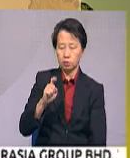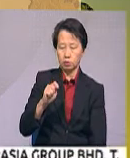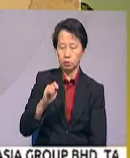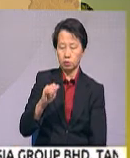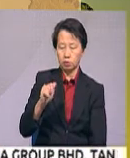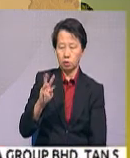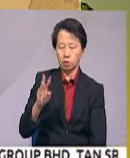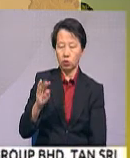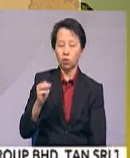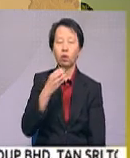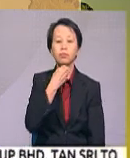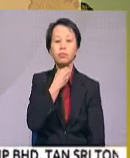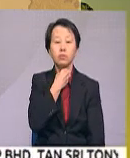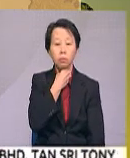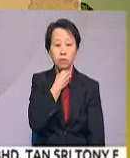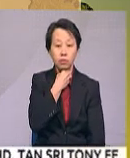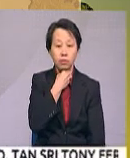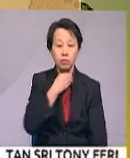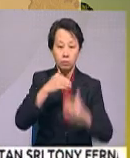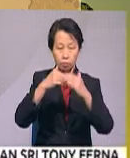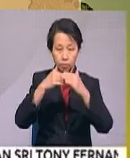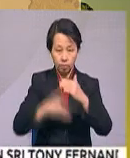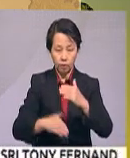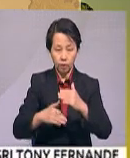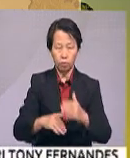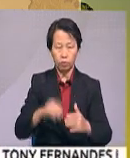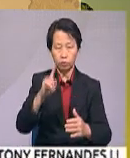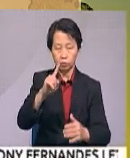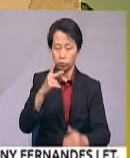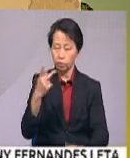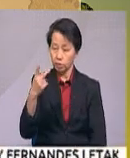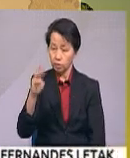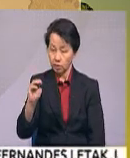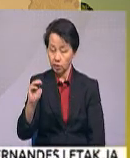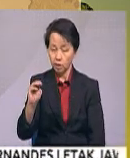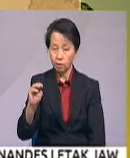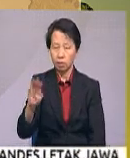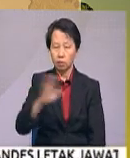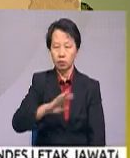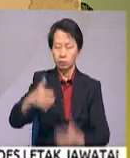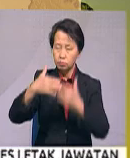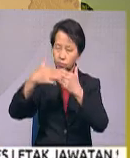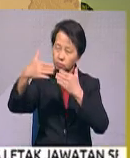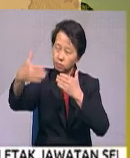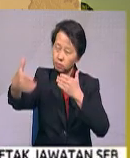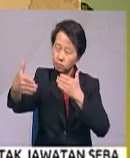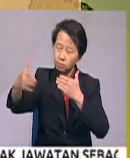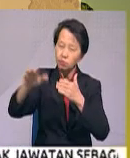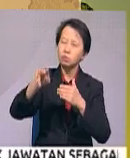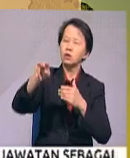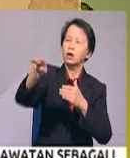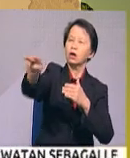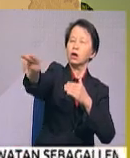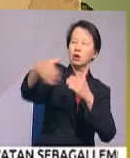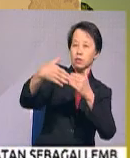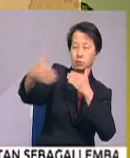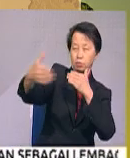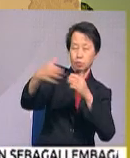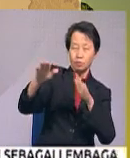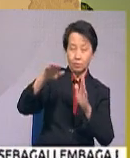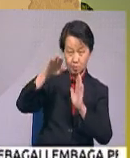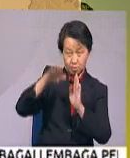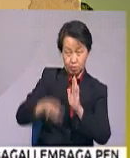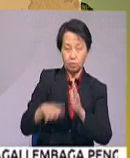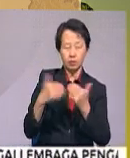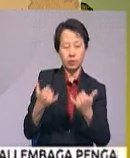Ipoh di negeri Perak di bawah 1 km iaitu jarak ketampakan yang paling rendah pada